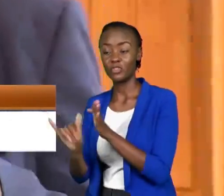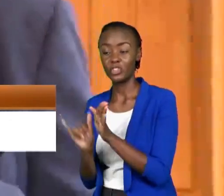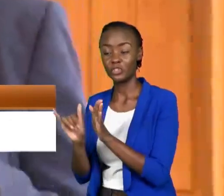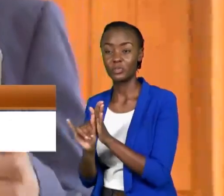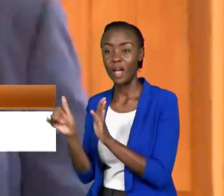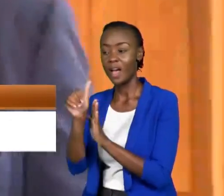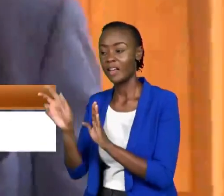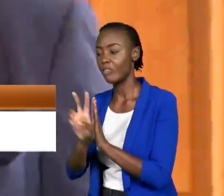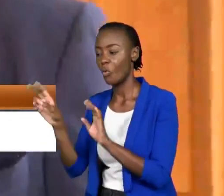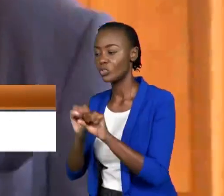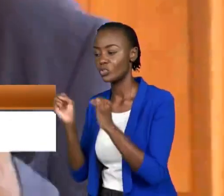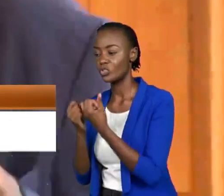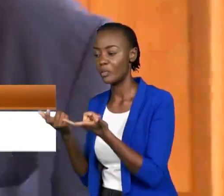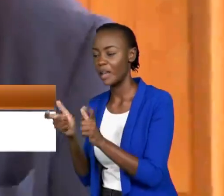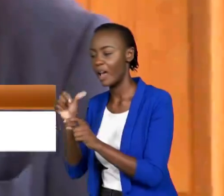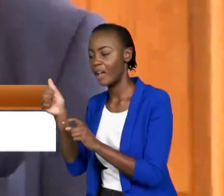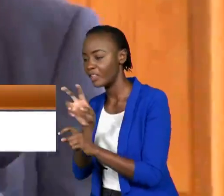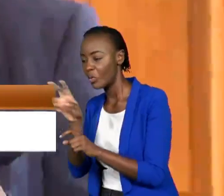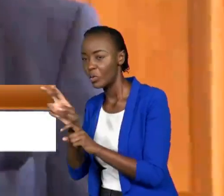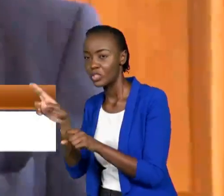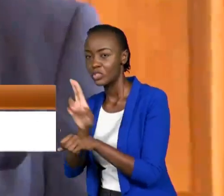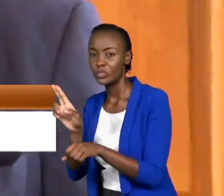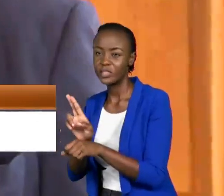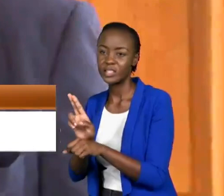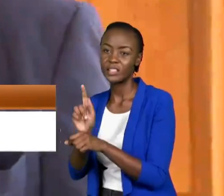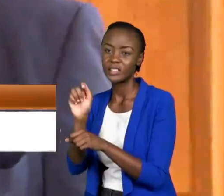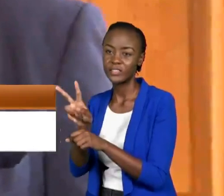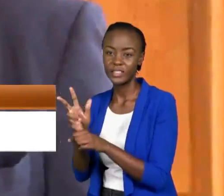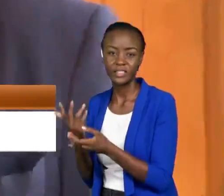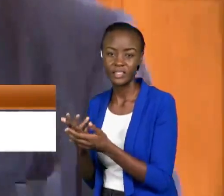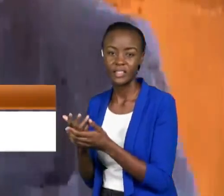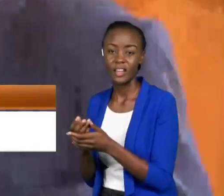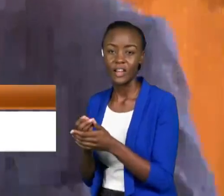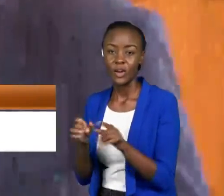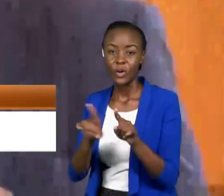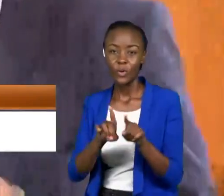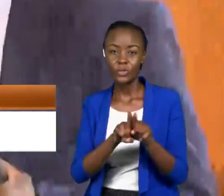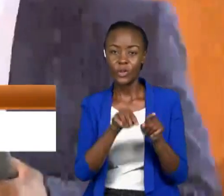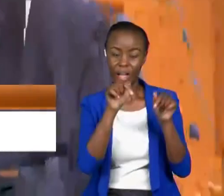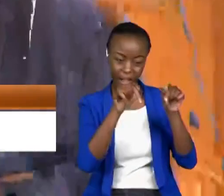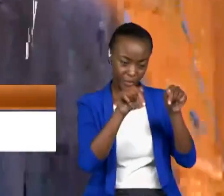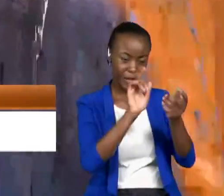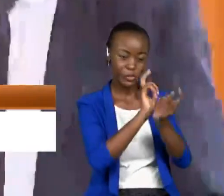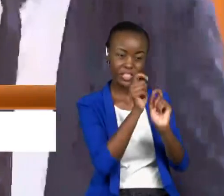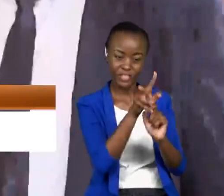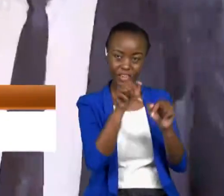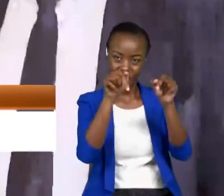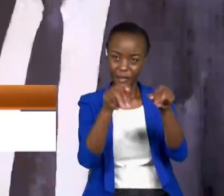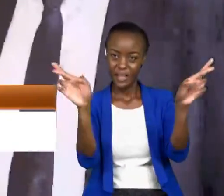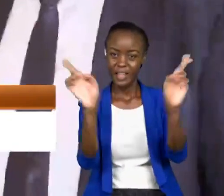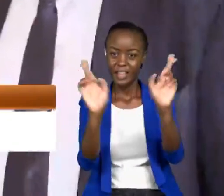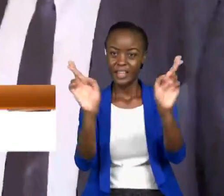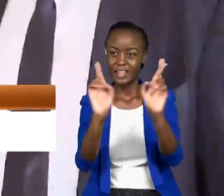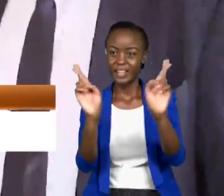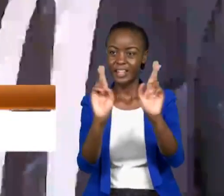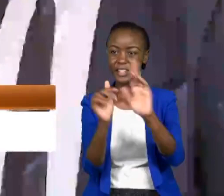wanafuatilia katika social medias, wengine kwenye televisheni na satellite. Na pia vile vile Switch TV tutakuwa mbashara papa hapa, yani kuwajuza zozote